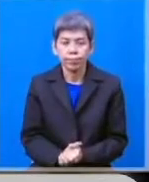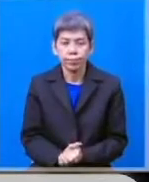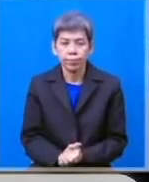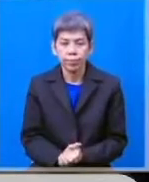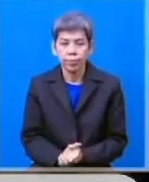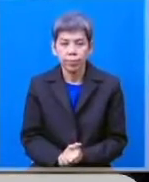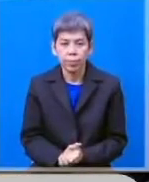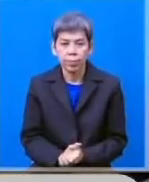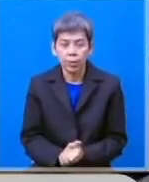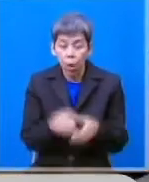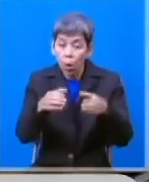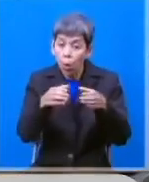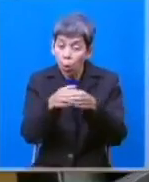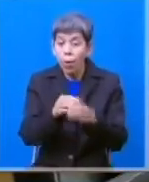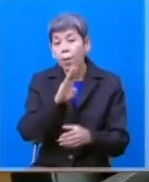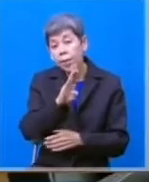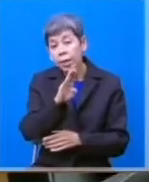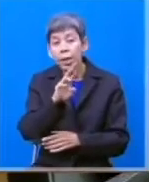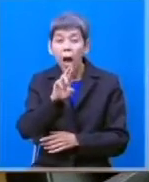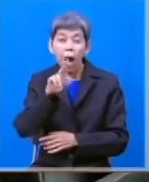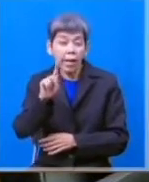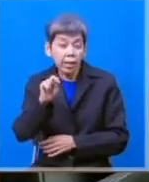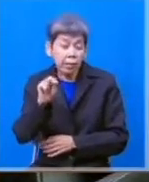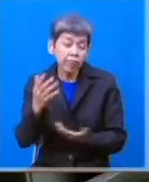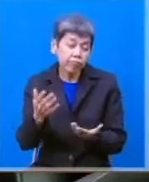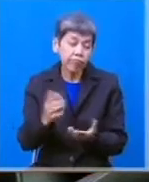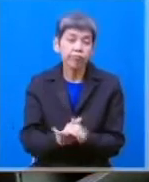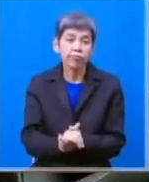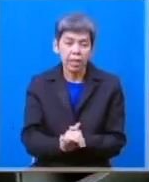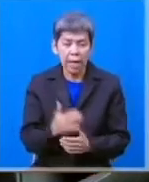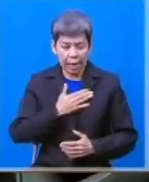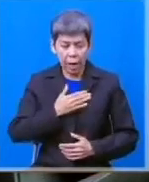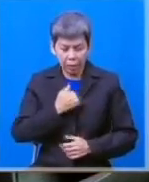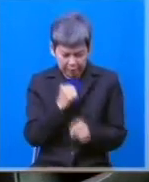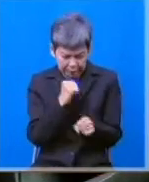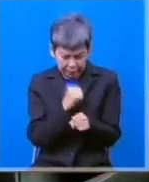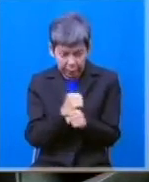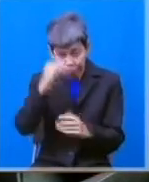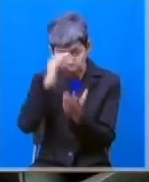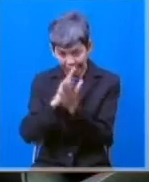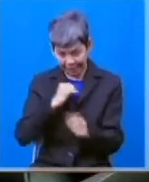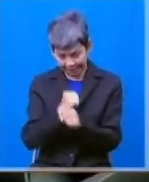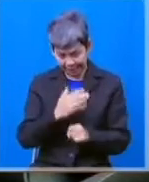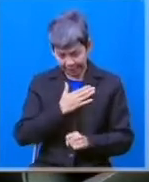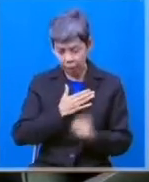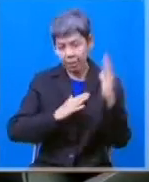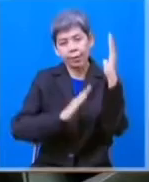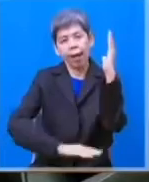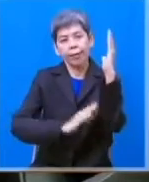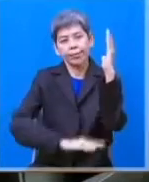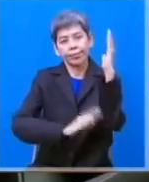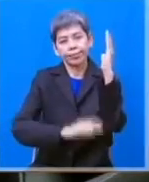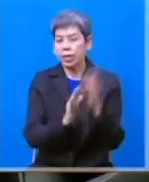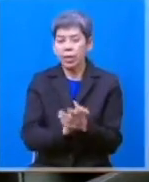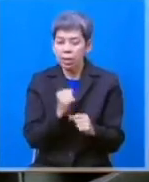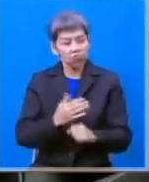คุณถามว่าเป็นกลุ่ม BRN หรือเปล่าจากประสบการณ์ที่ทำงานมาทางใต้เนี่ยไม่เ